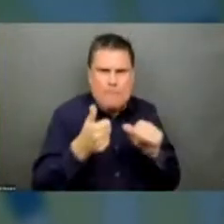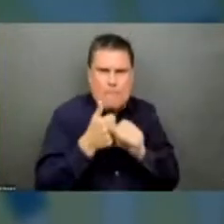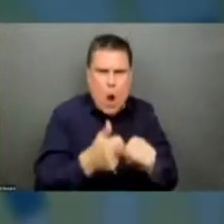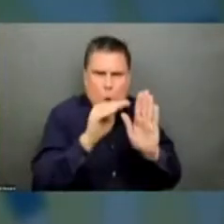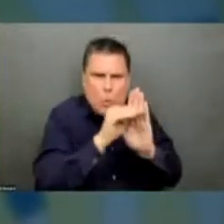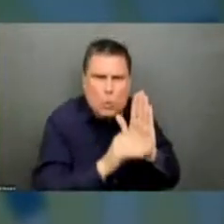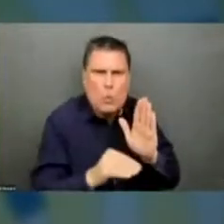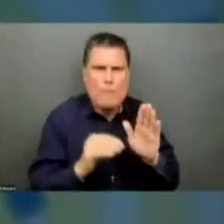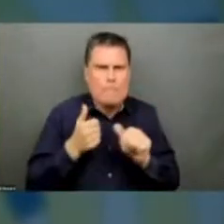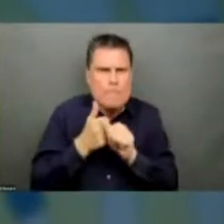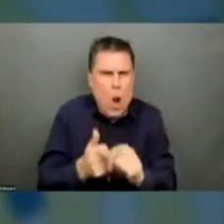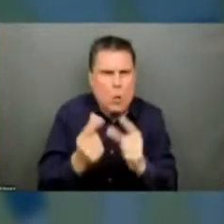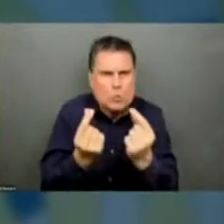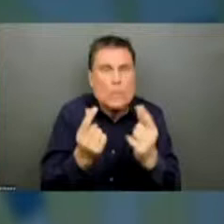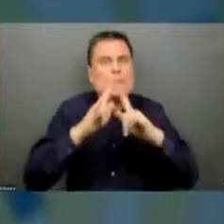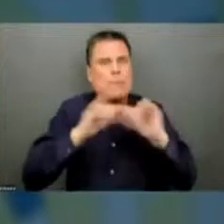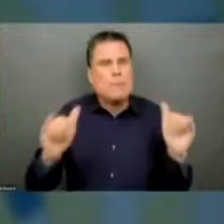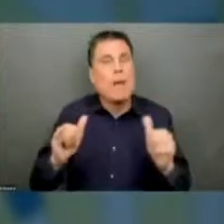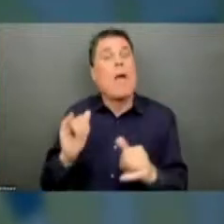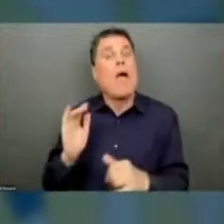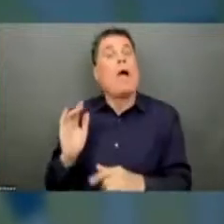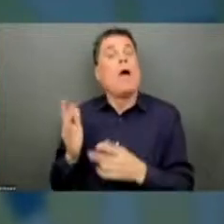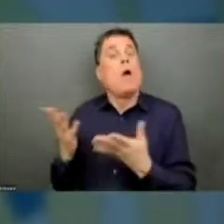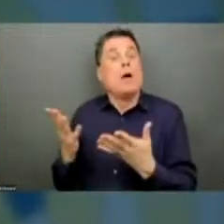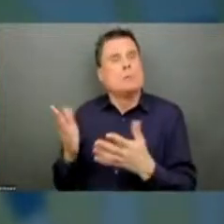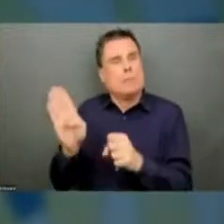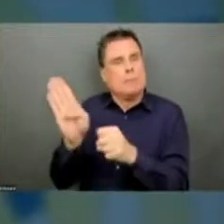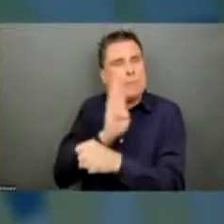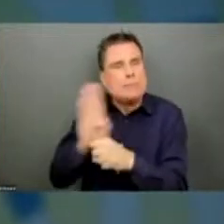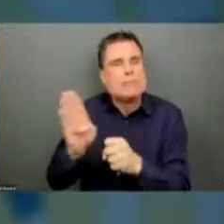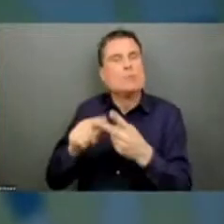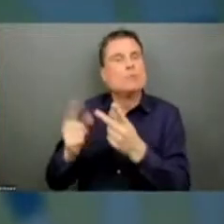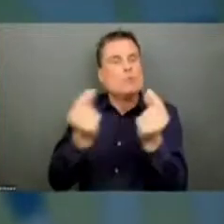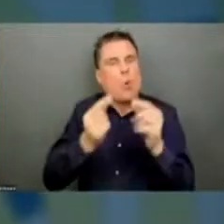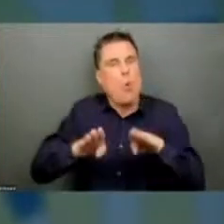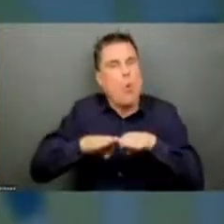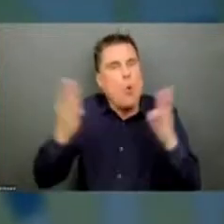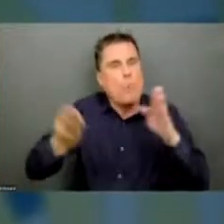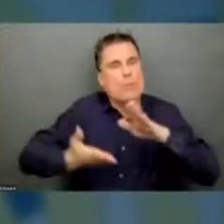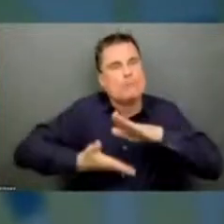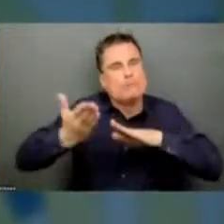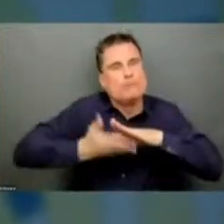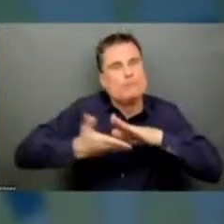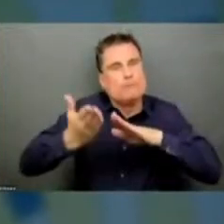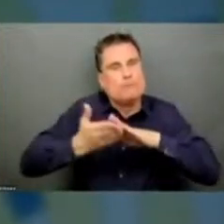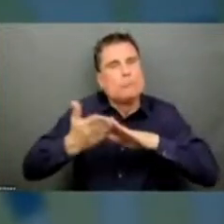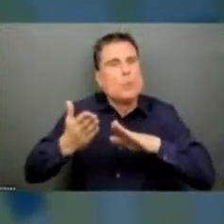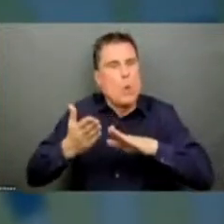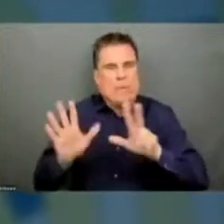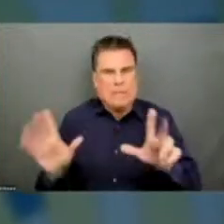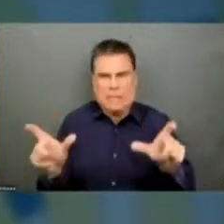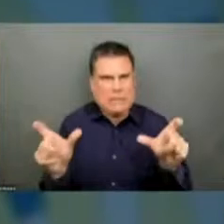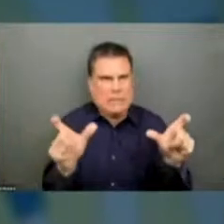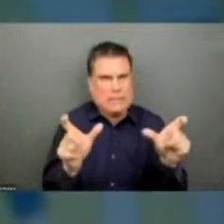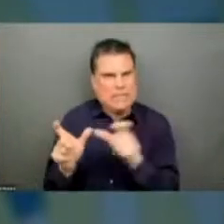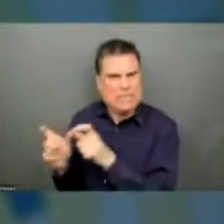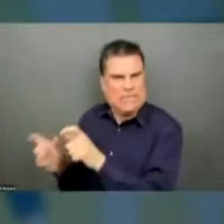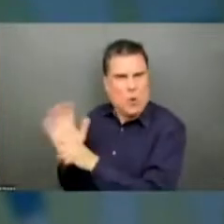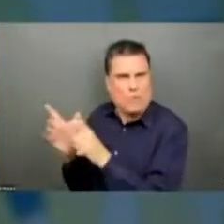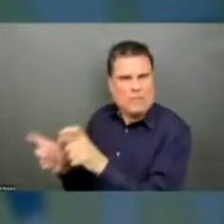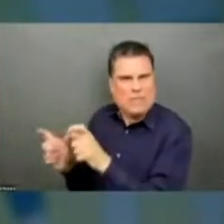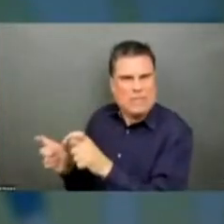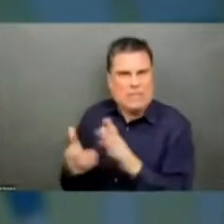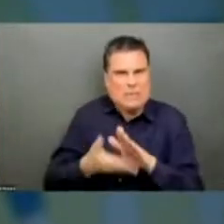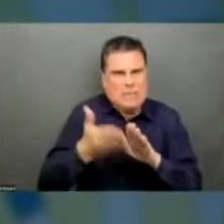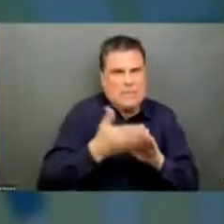我们要考虑到平衡能够给大家重启就重启，所以这个也是包括了学校